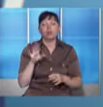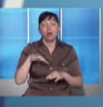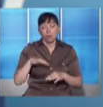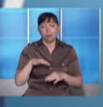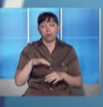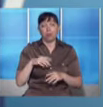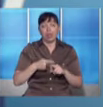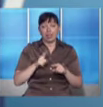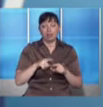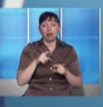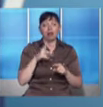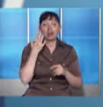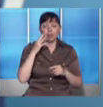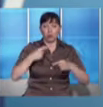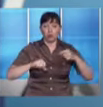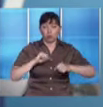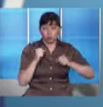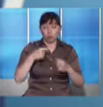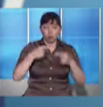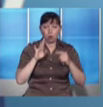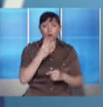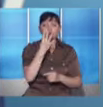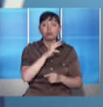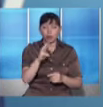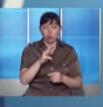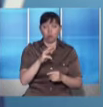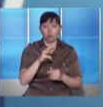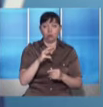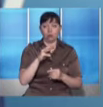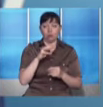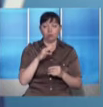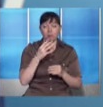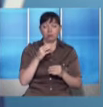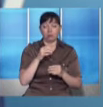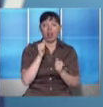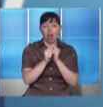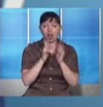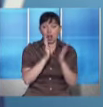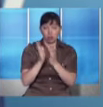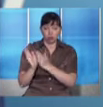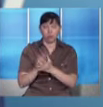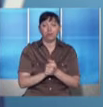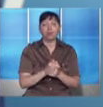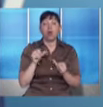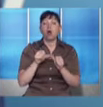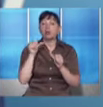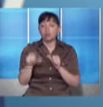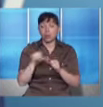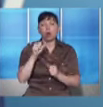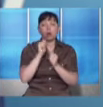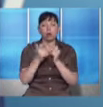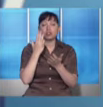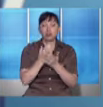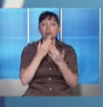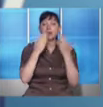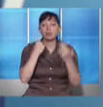între domniile voastre, fiecare candidat are 4 minute din cele 12. Separat, aveți un minut la final